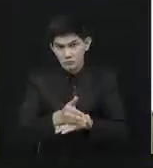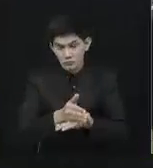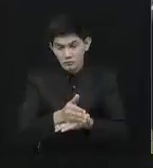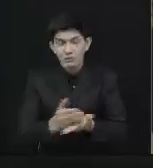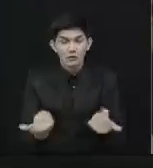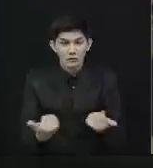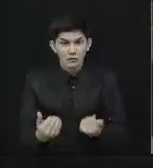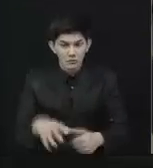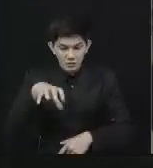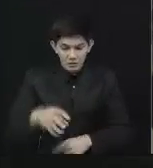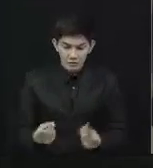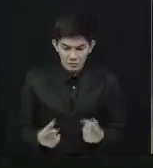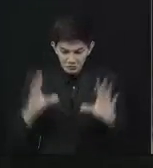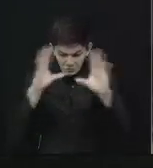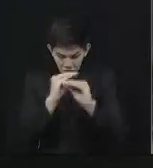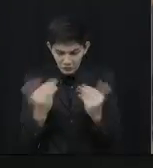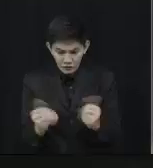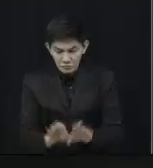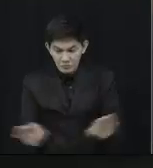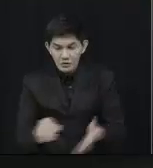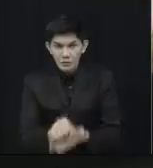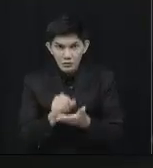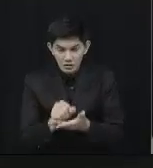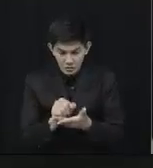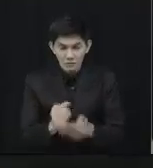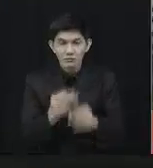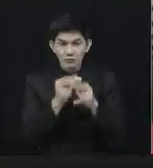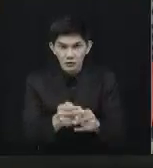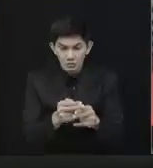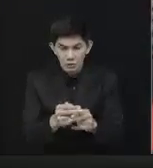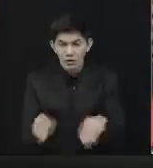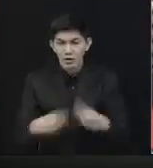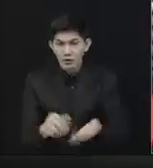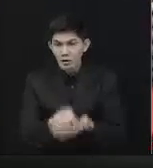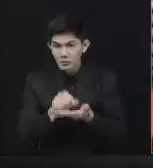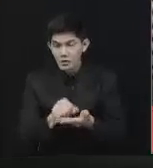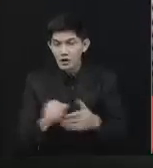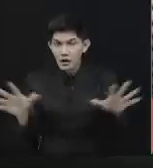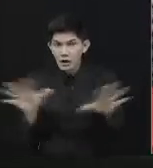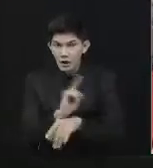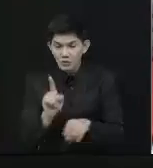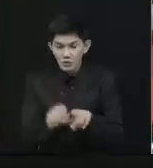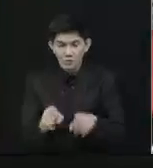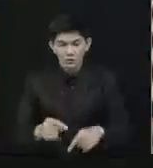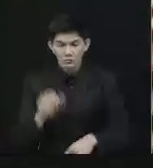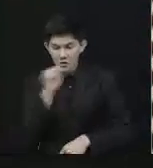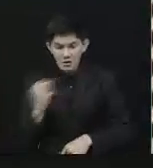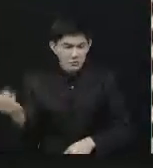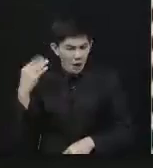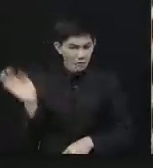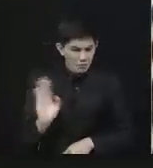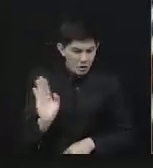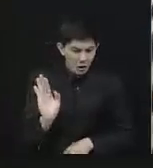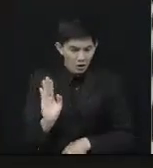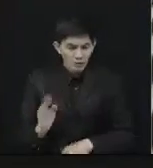อีกทั้งสถานบันเทิงราตรีก็จะเปิดให้บริการเป็นบางแห่งโดยจะให้บริการในลักษณะงดความบันเทิงและไม่